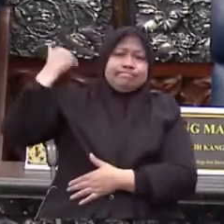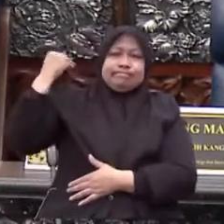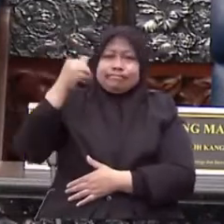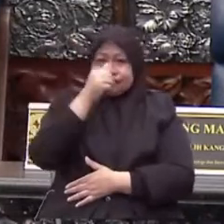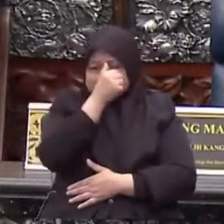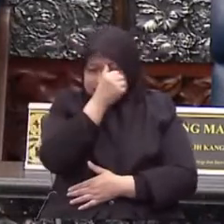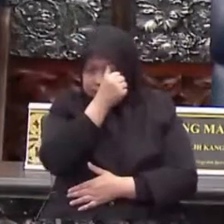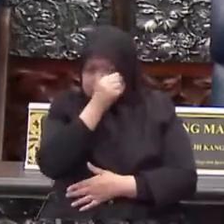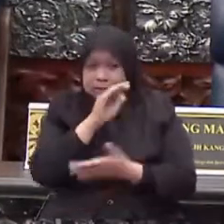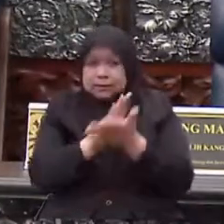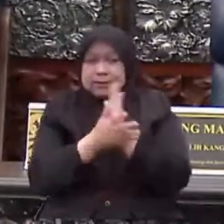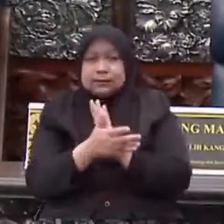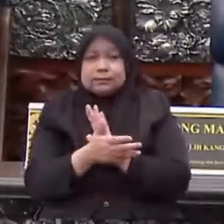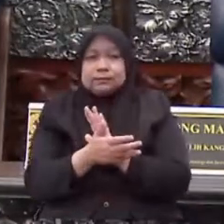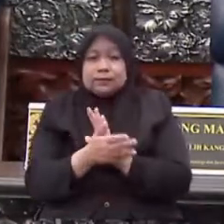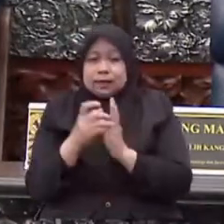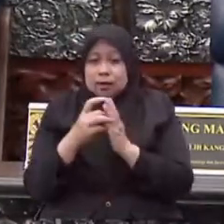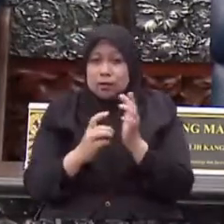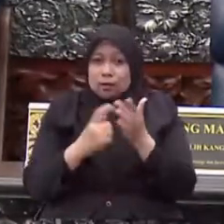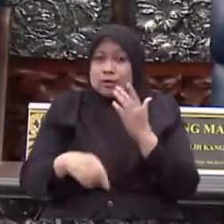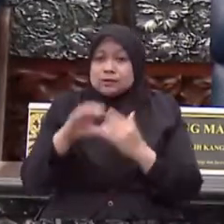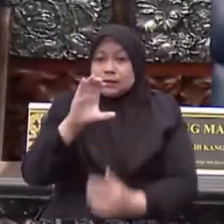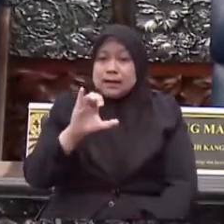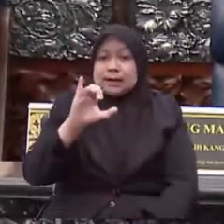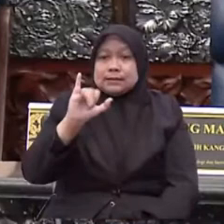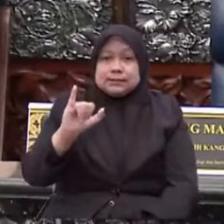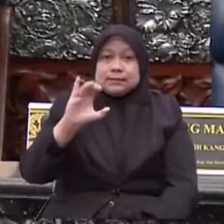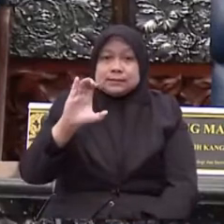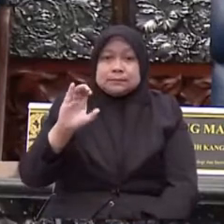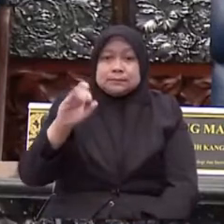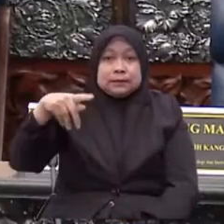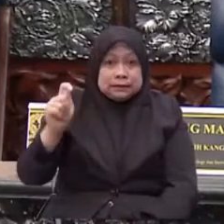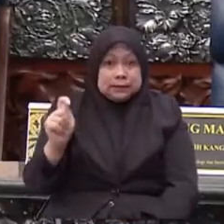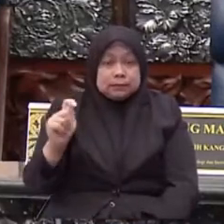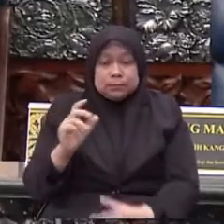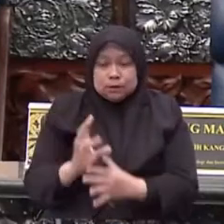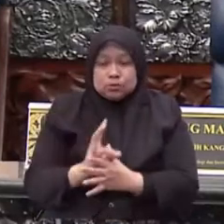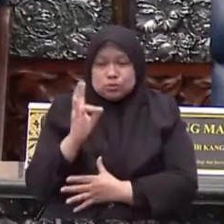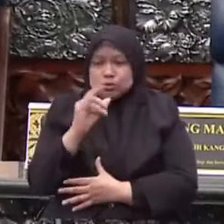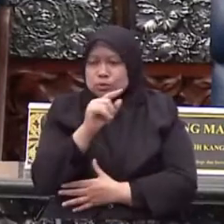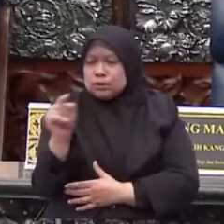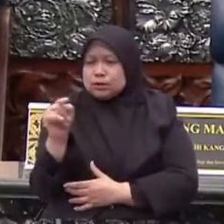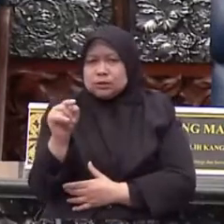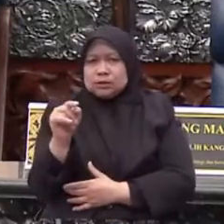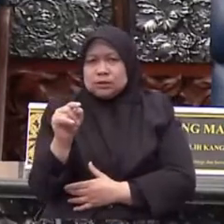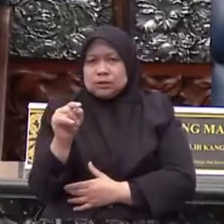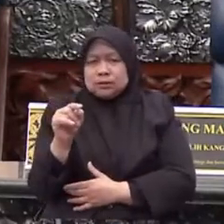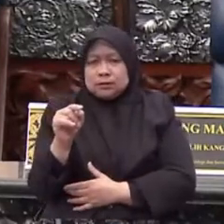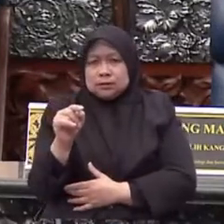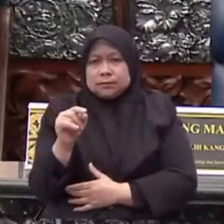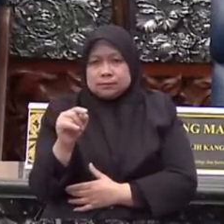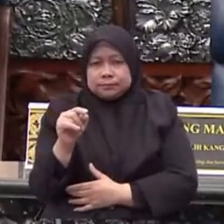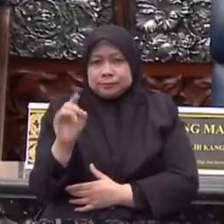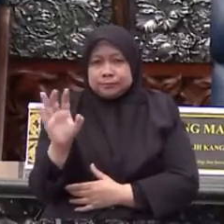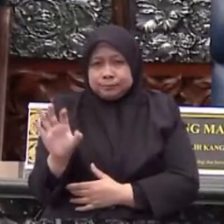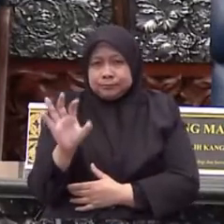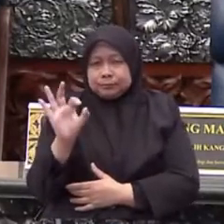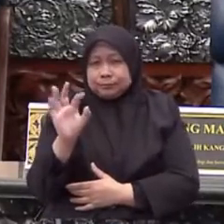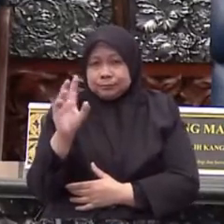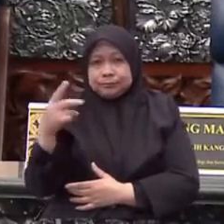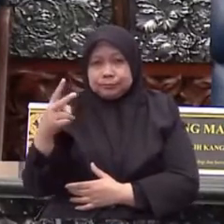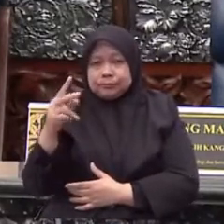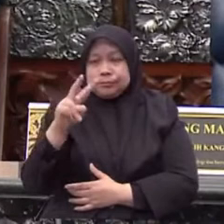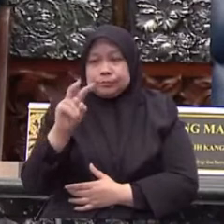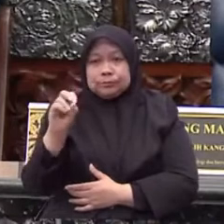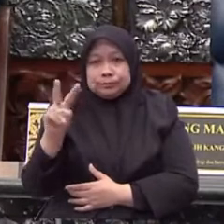dalam hal ini cost icpt bagi tempo julai sehingga Desember 2022 adalah